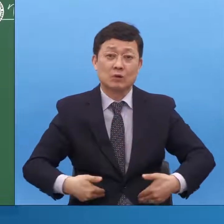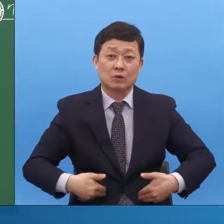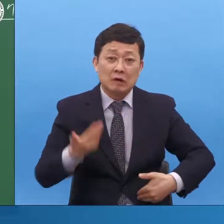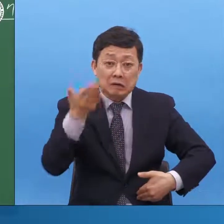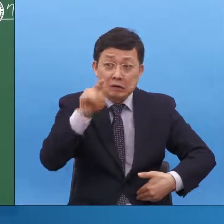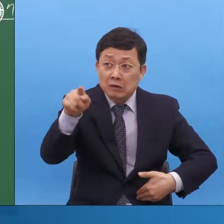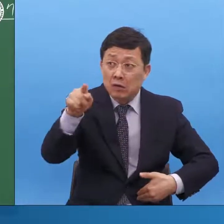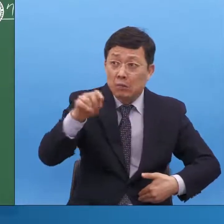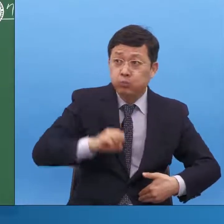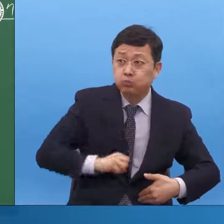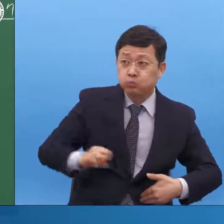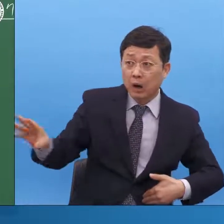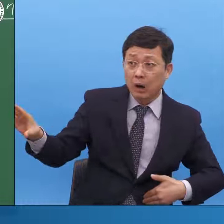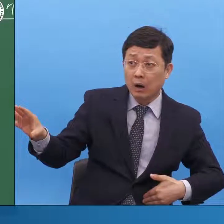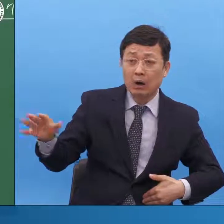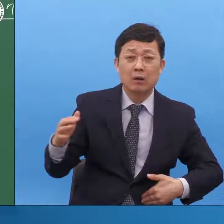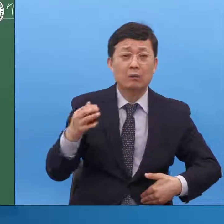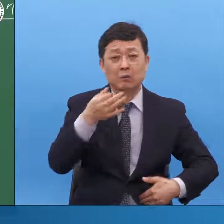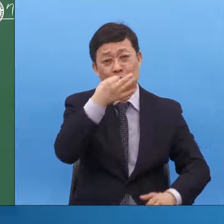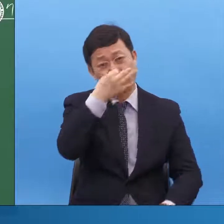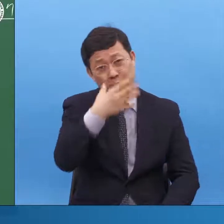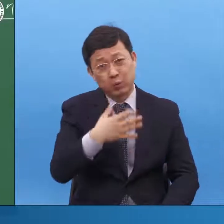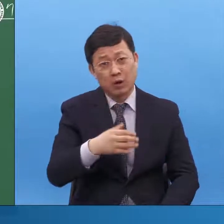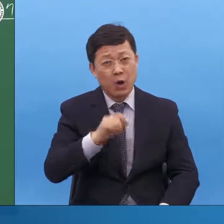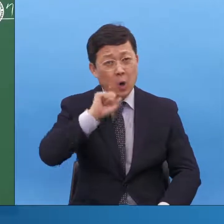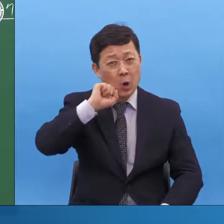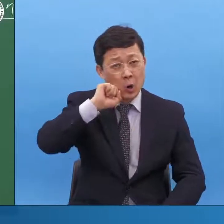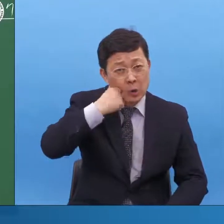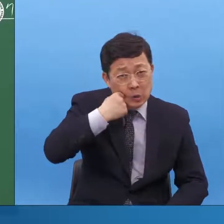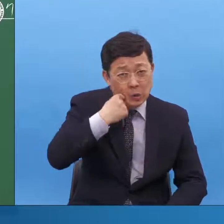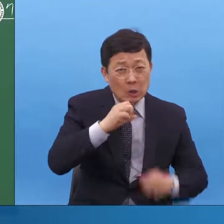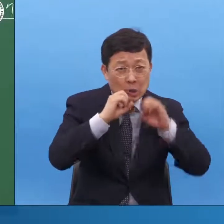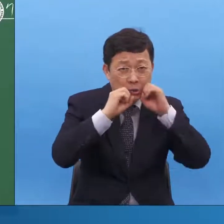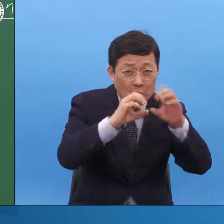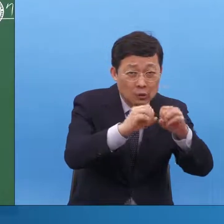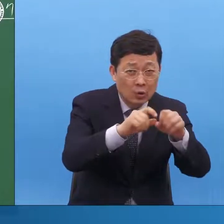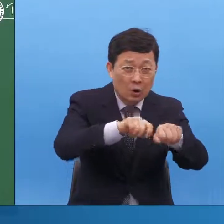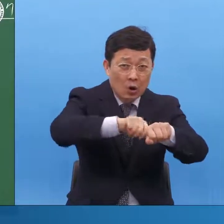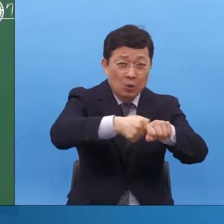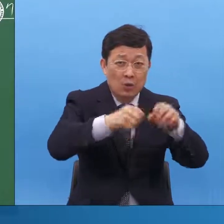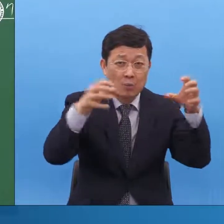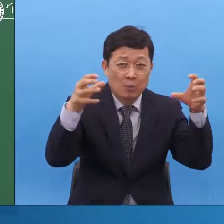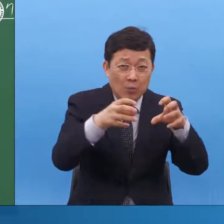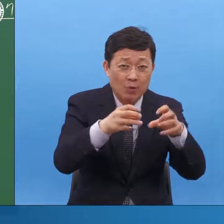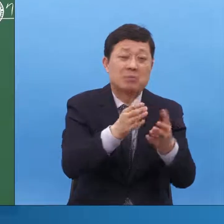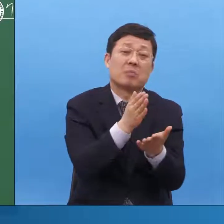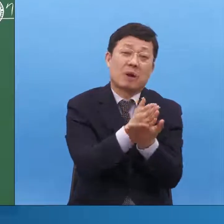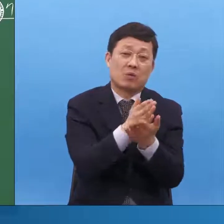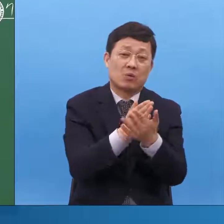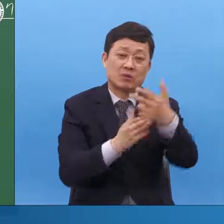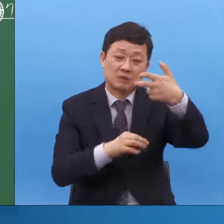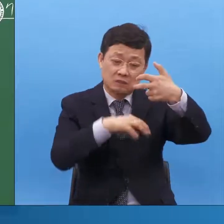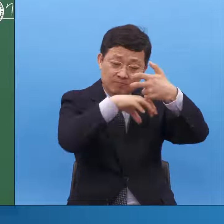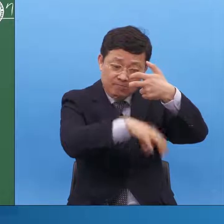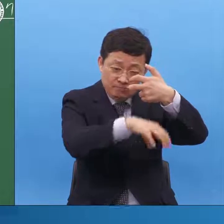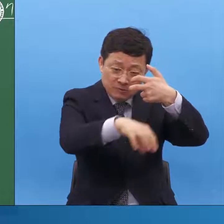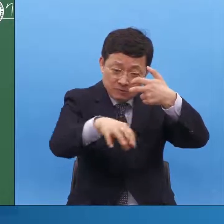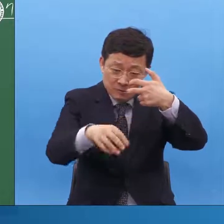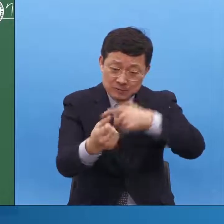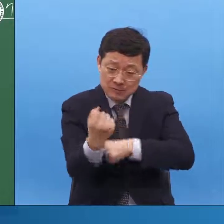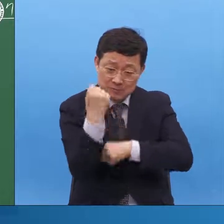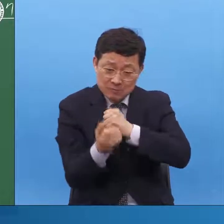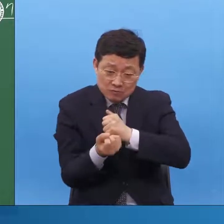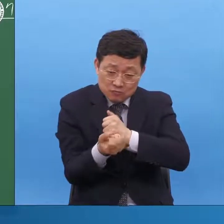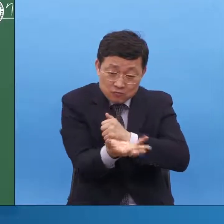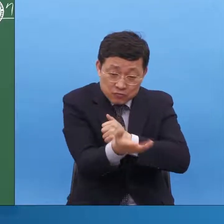able to find this. 힘들게 막 전도하려고 하지 말고 모으려고 하지 말고요. 여러분 70지기 영향을 주는